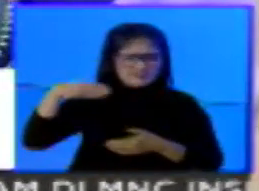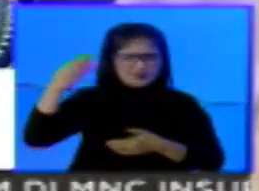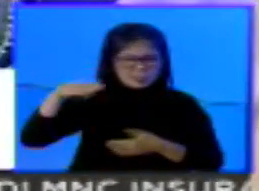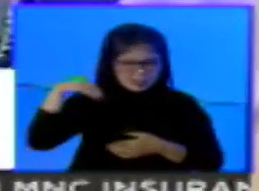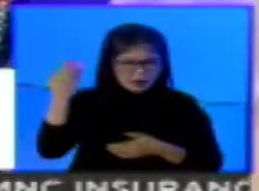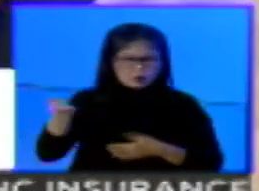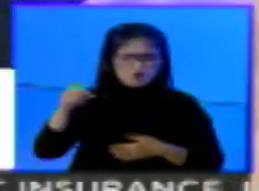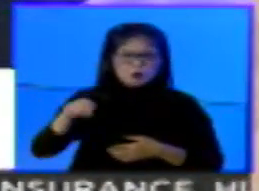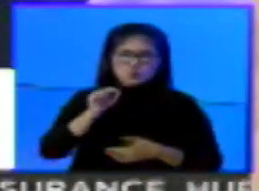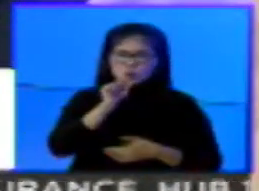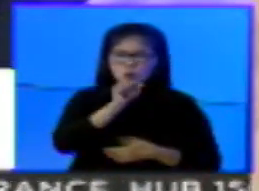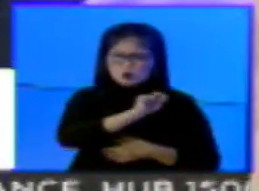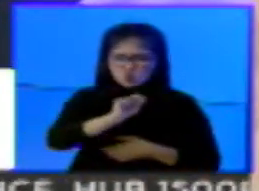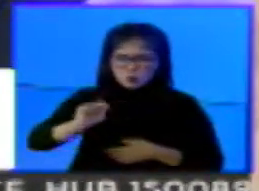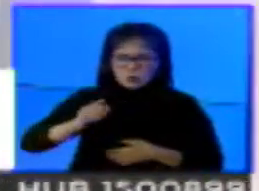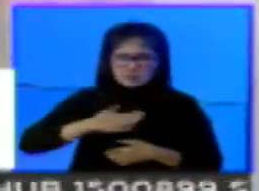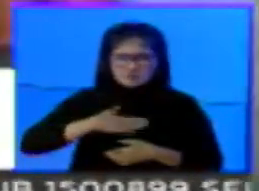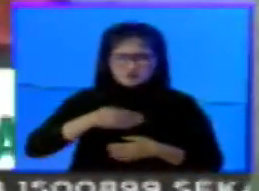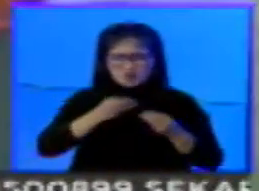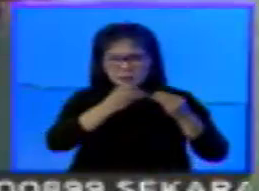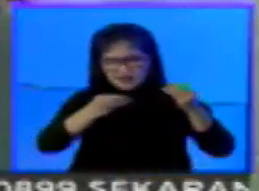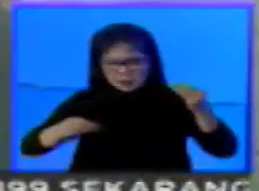untuk sekolah saya sendiri semoga ada regenerasi ke depannya.